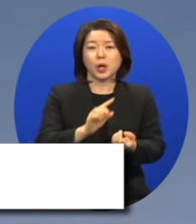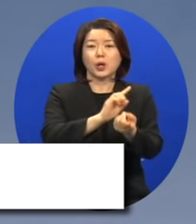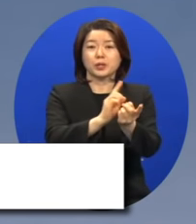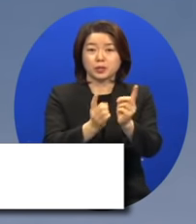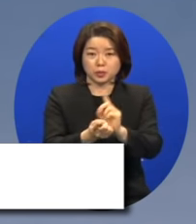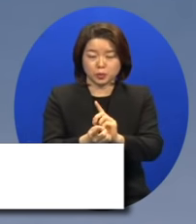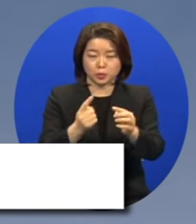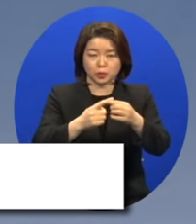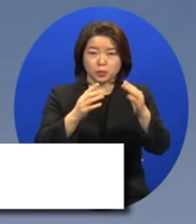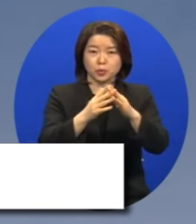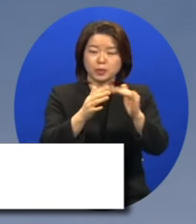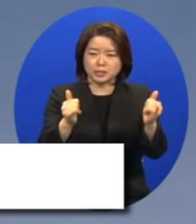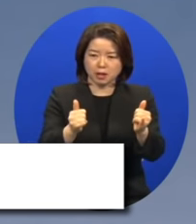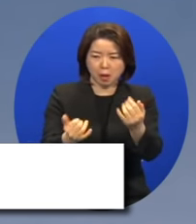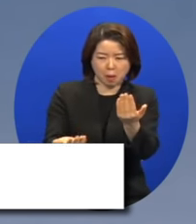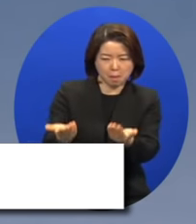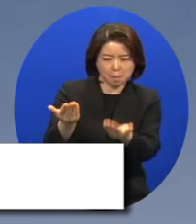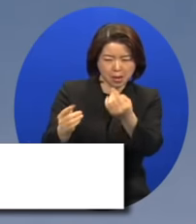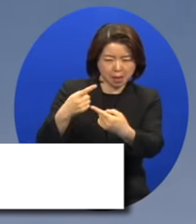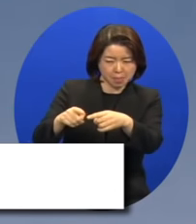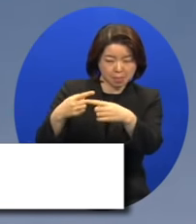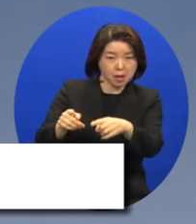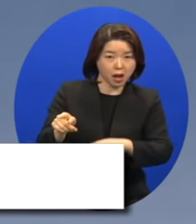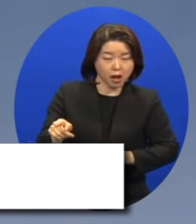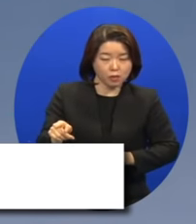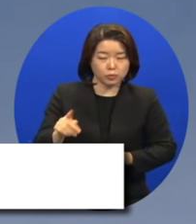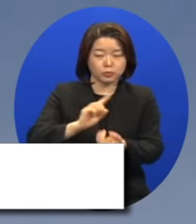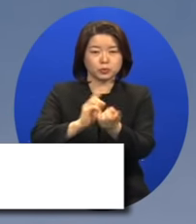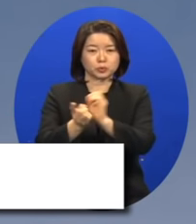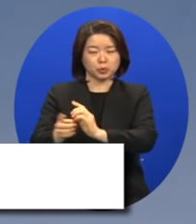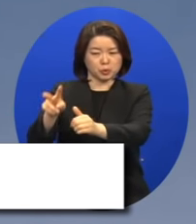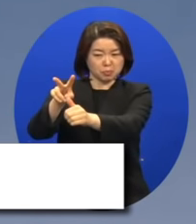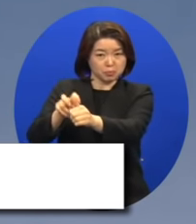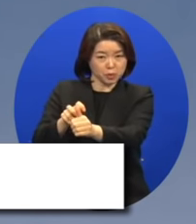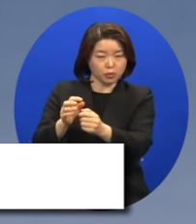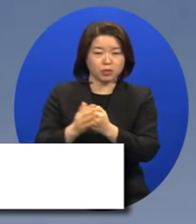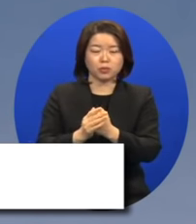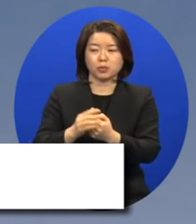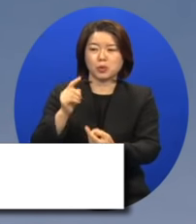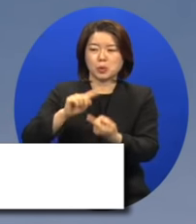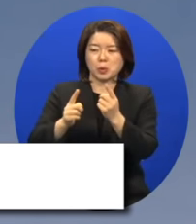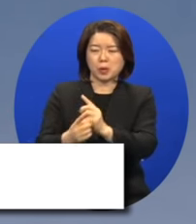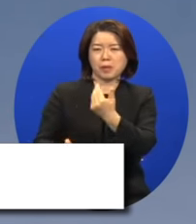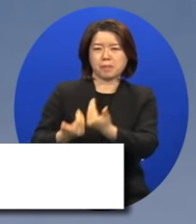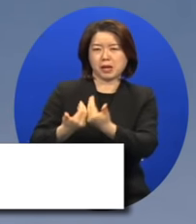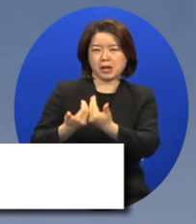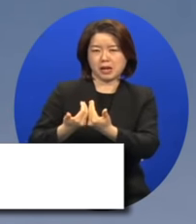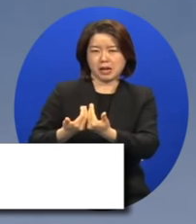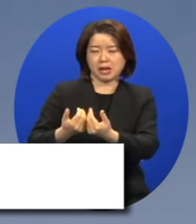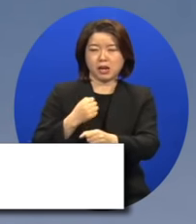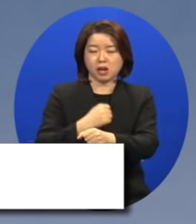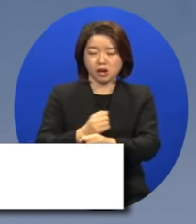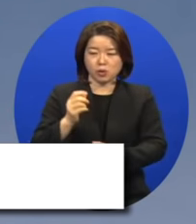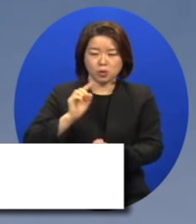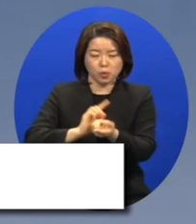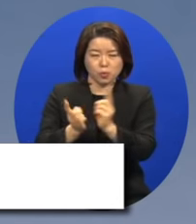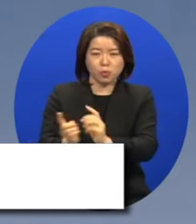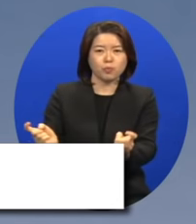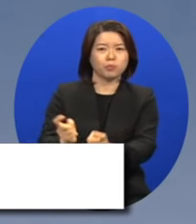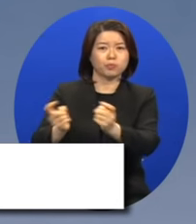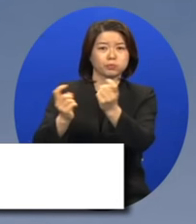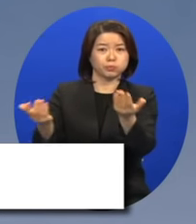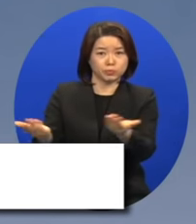다시모여 서로를판단하고,미워하고,충돌하고, 같은신자들